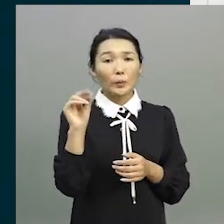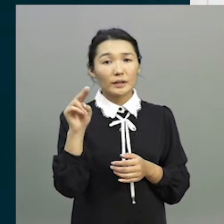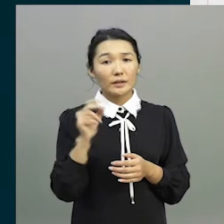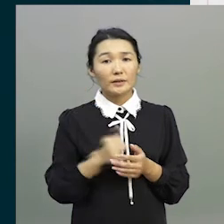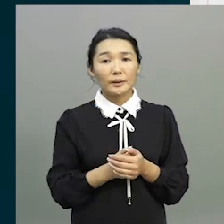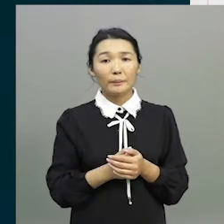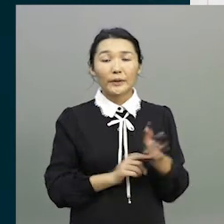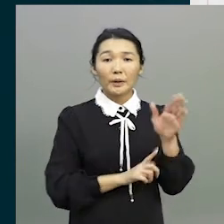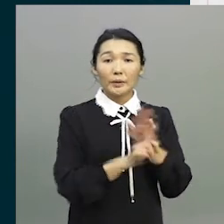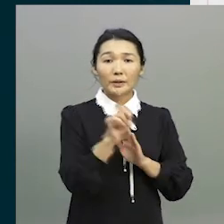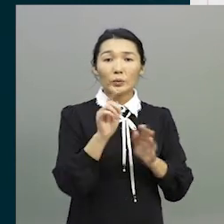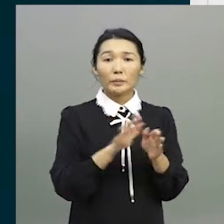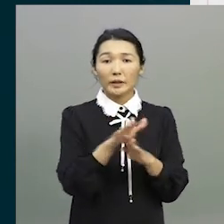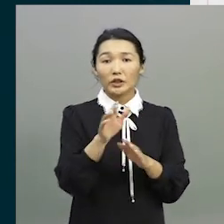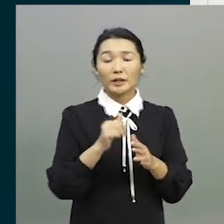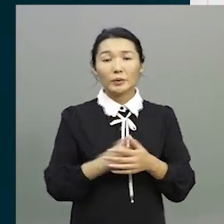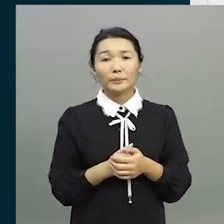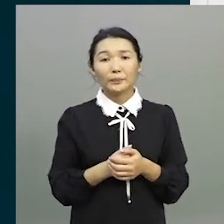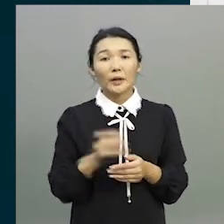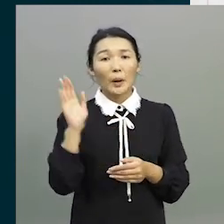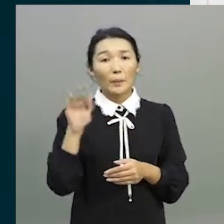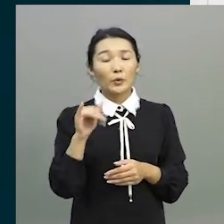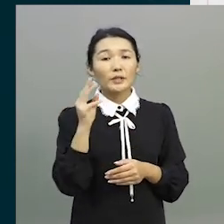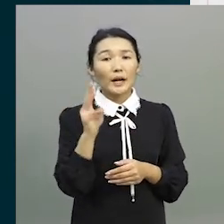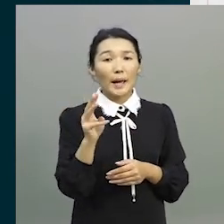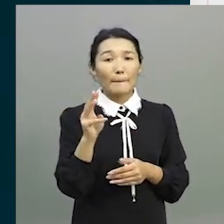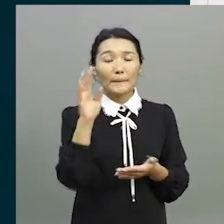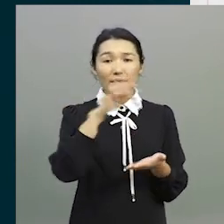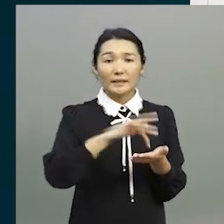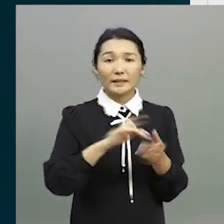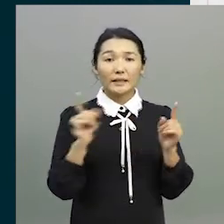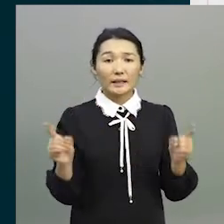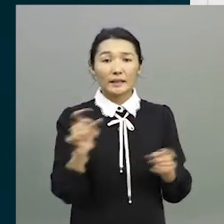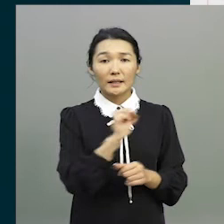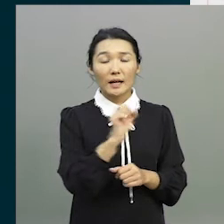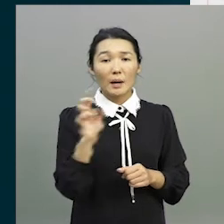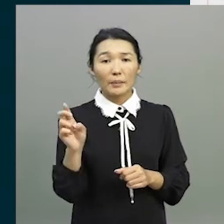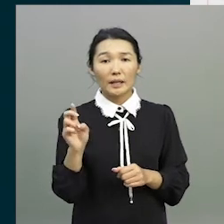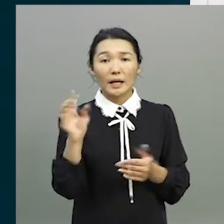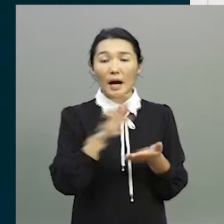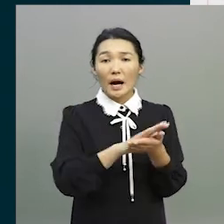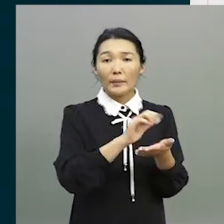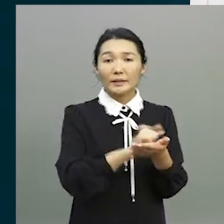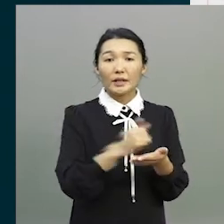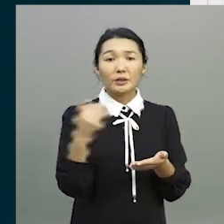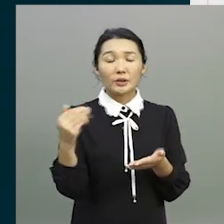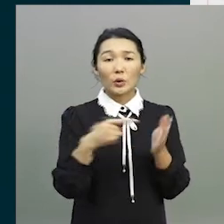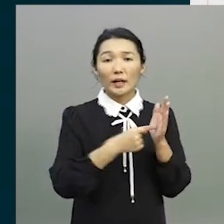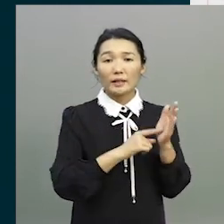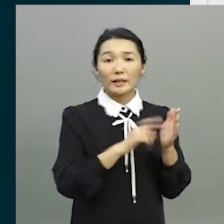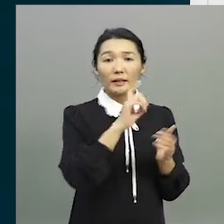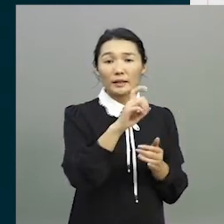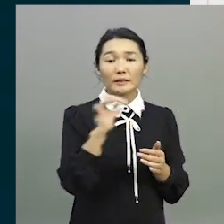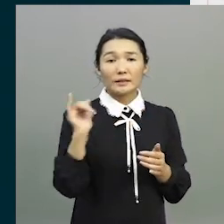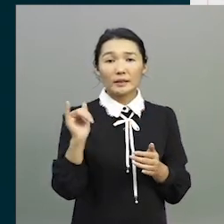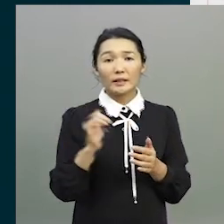приступим к решению пусть m середина отрезка а.б. обозначим ее координаты как x и